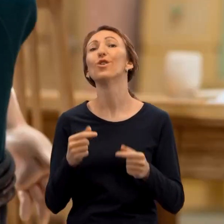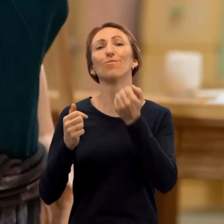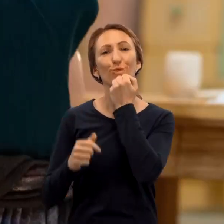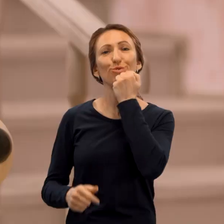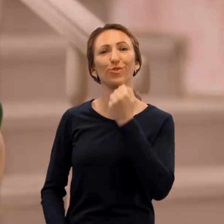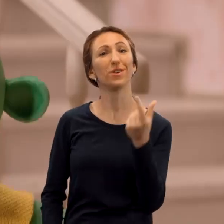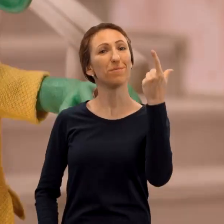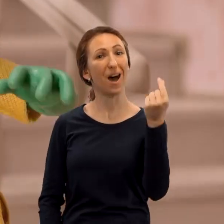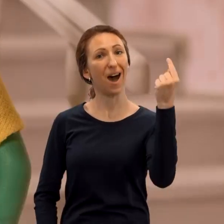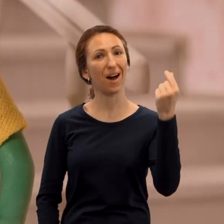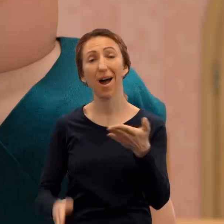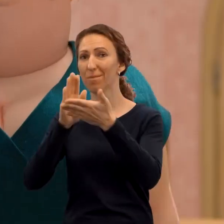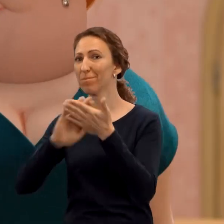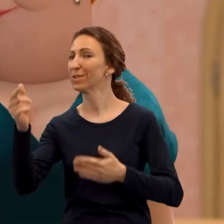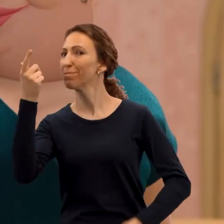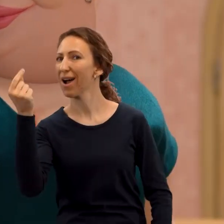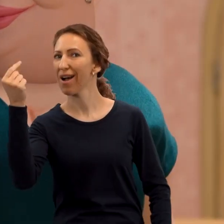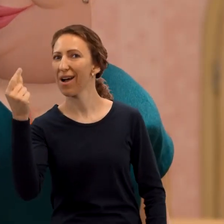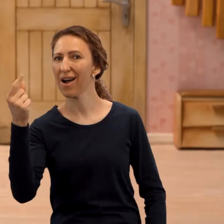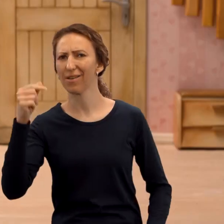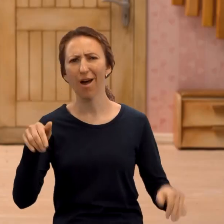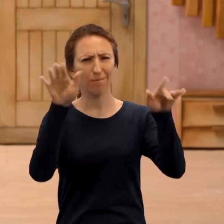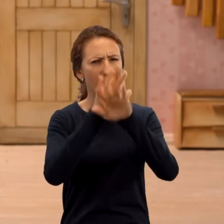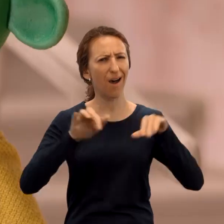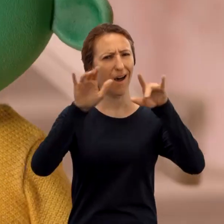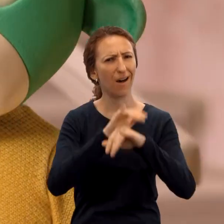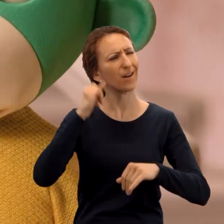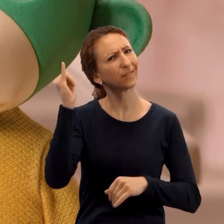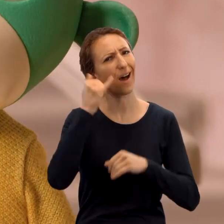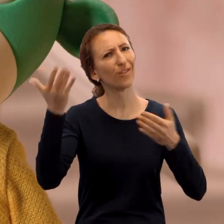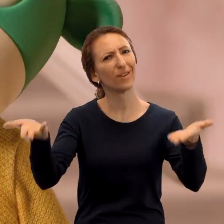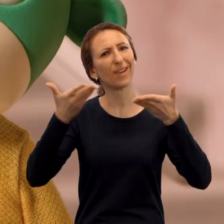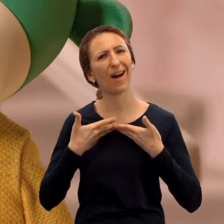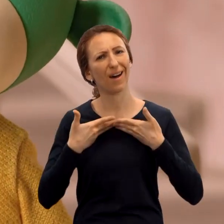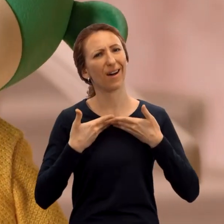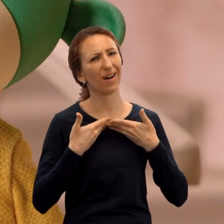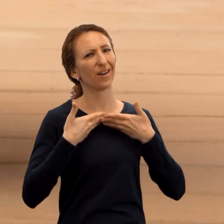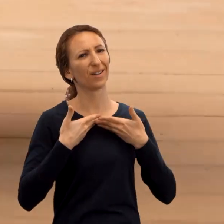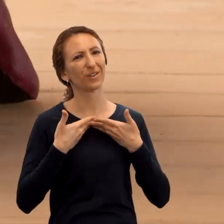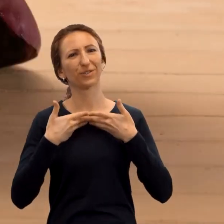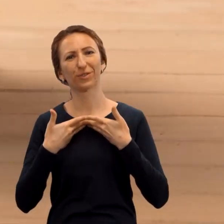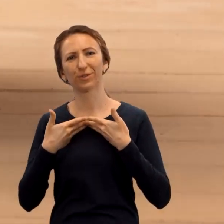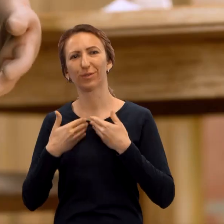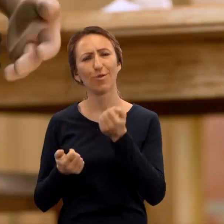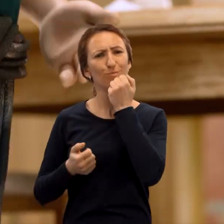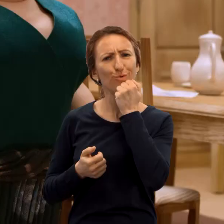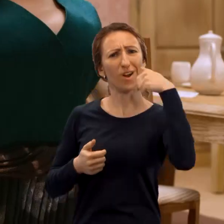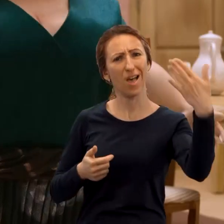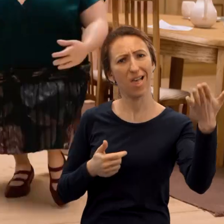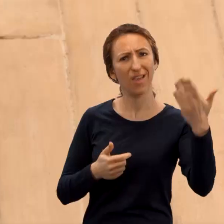Buty w parach i bez pary muszą zawsze najciekawsze robić czary.